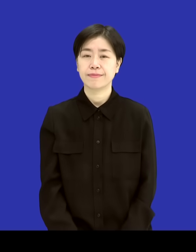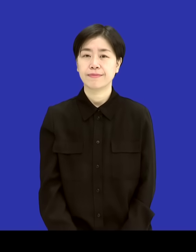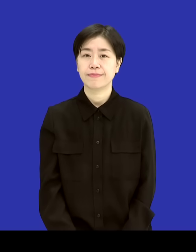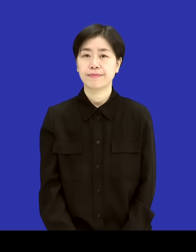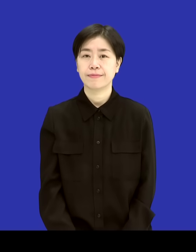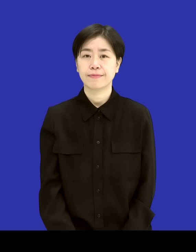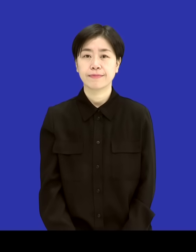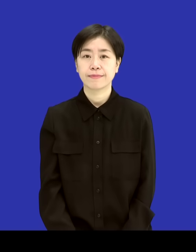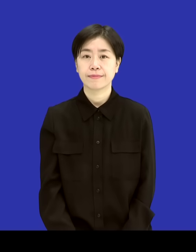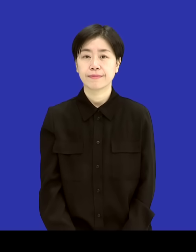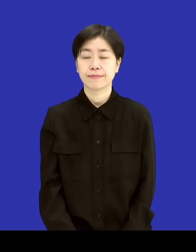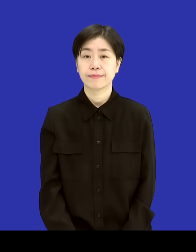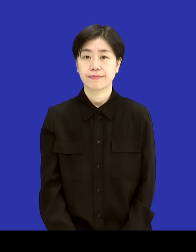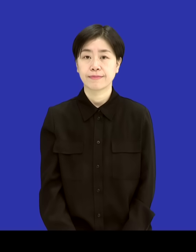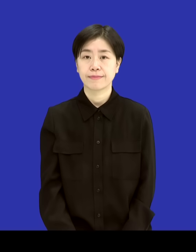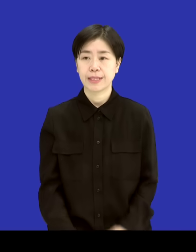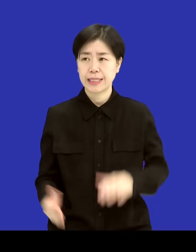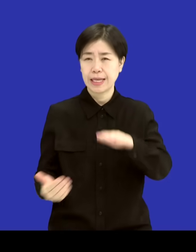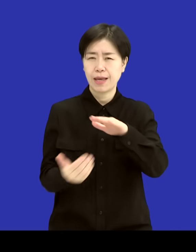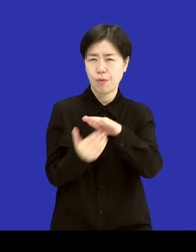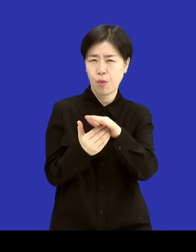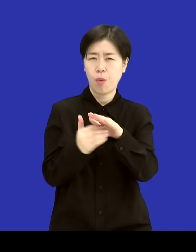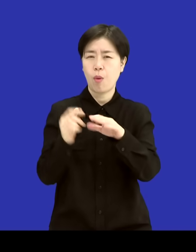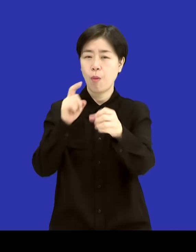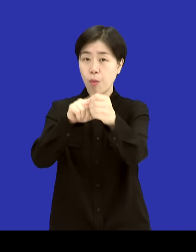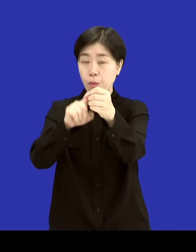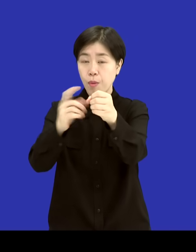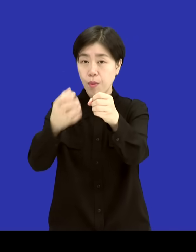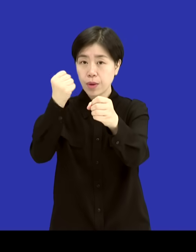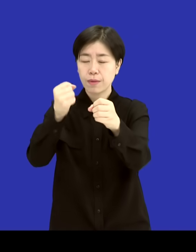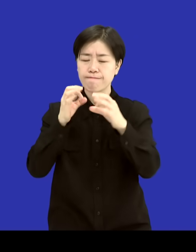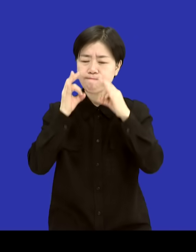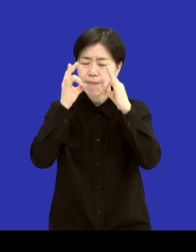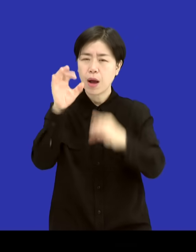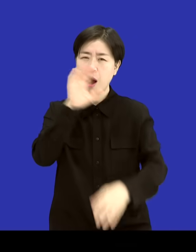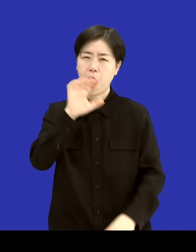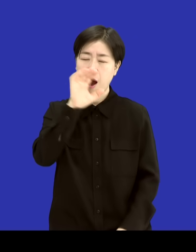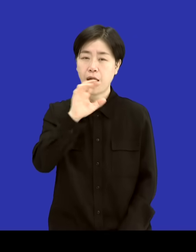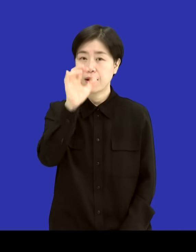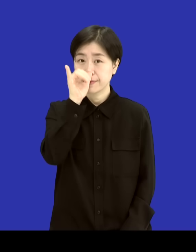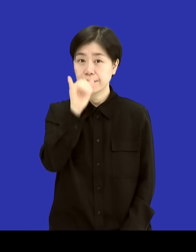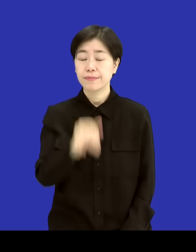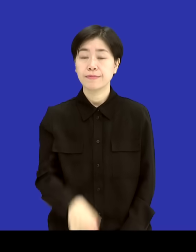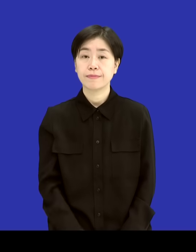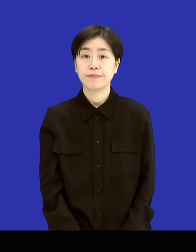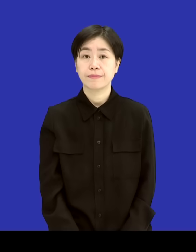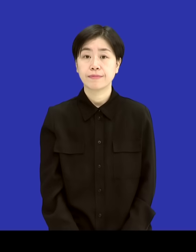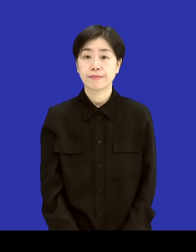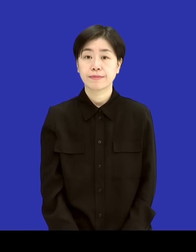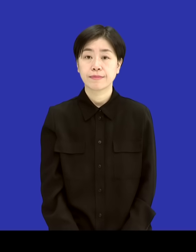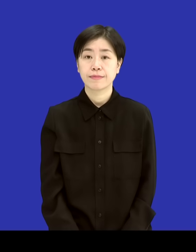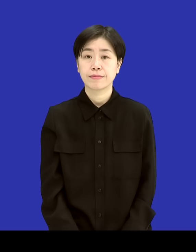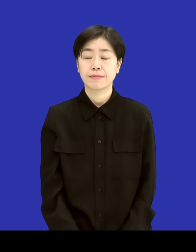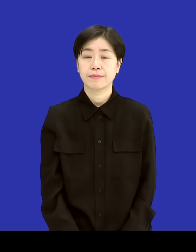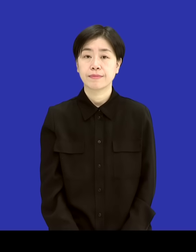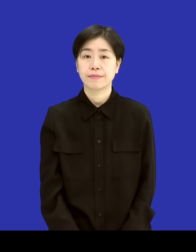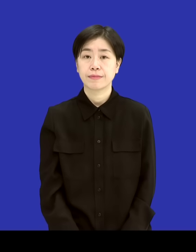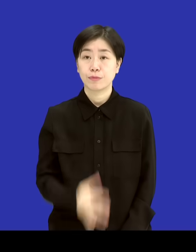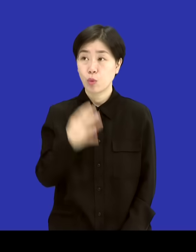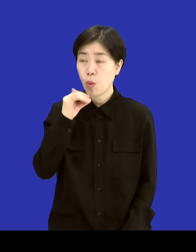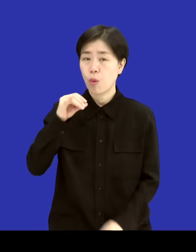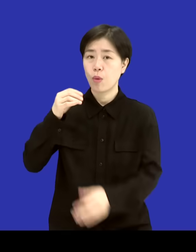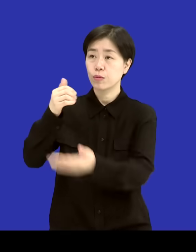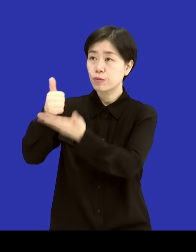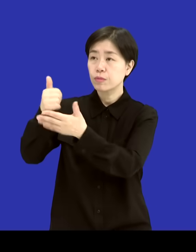더 좀 최고가 돼야겠다 막 이런 마음으로 어느 순간 그때도 물론 주님을